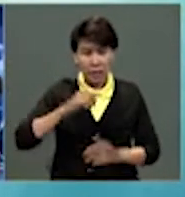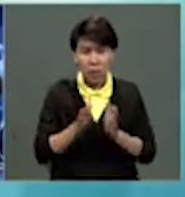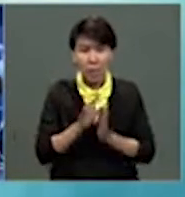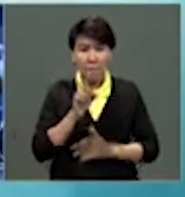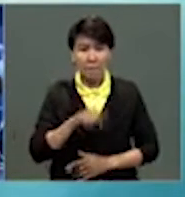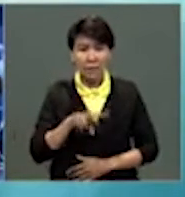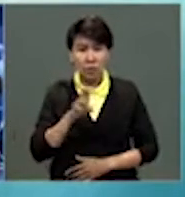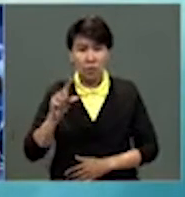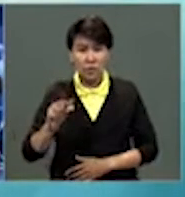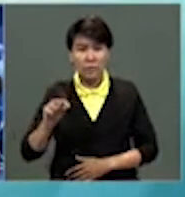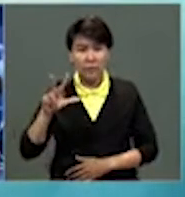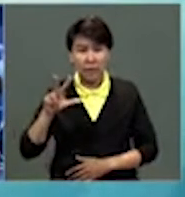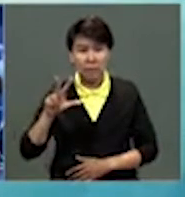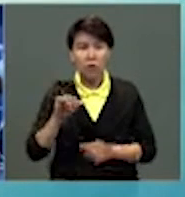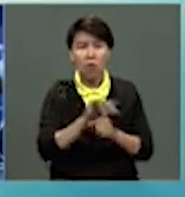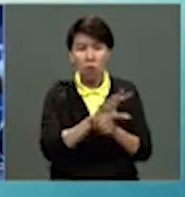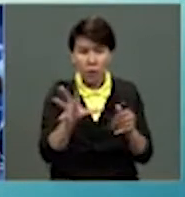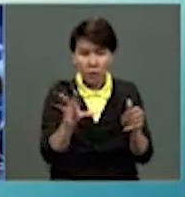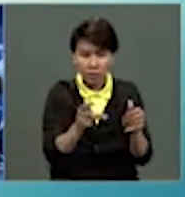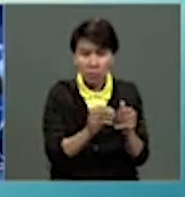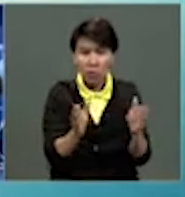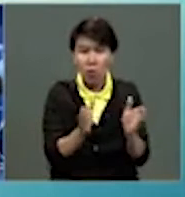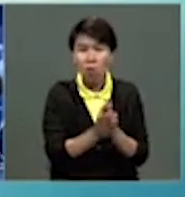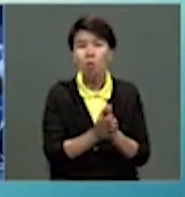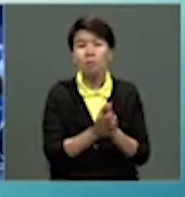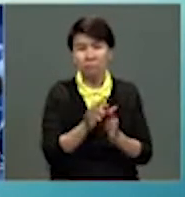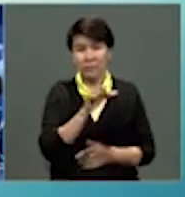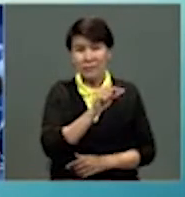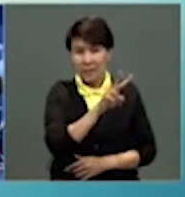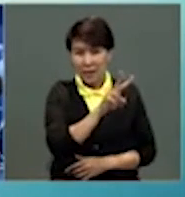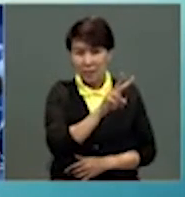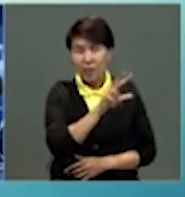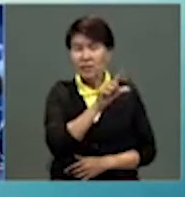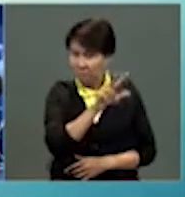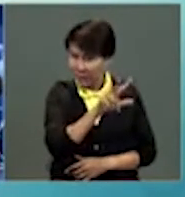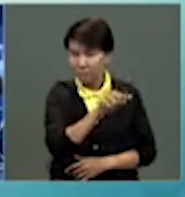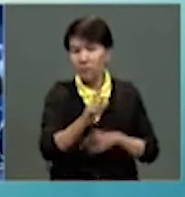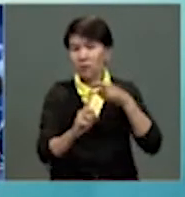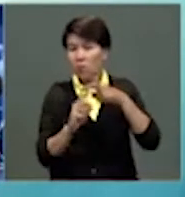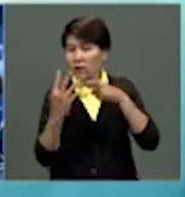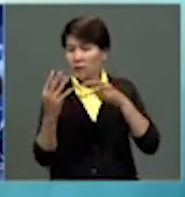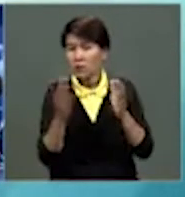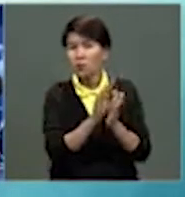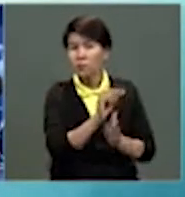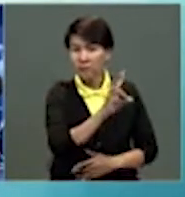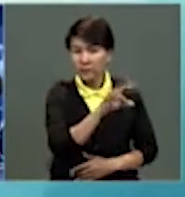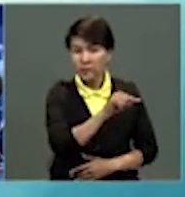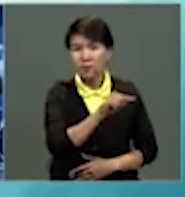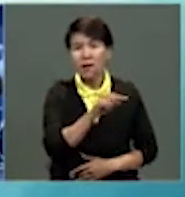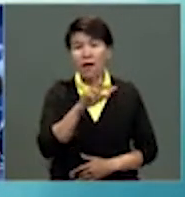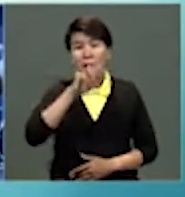คนผลเชื้อยืนยันไปแล้ว 21คนบวกเพิ่มวันที่ 4คนนะครับพี่หยิบคืนอันดับที่ 10นะครับกลับมาแล้ว 800